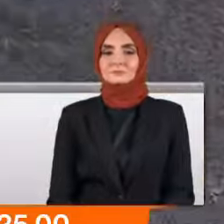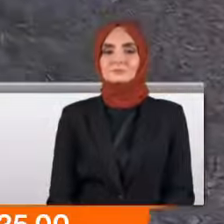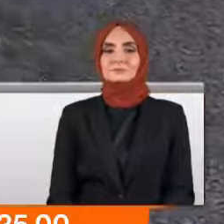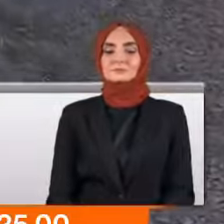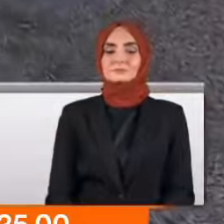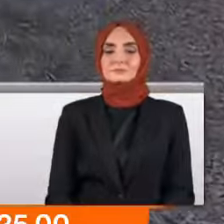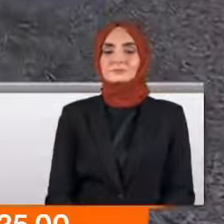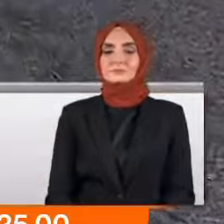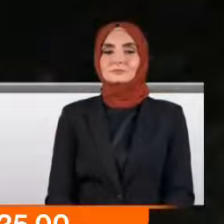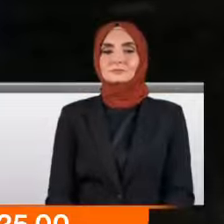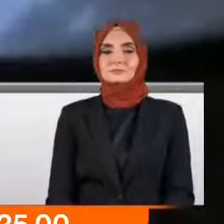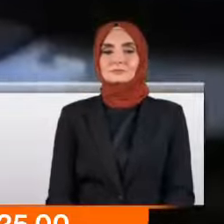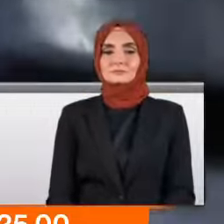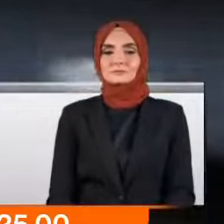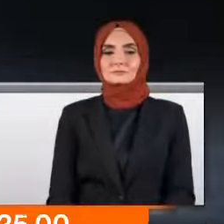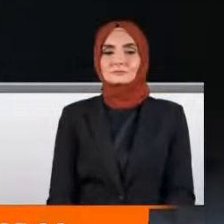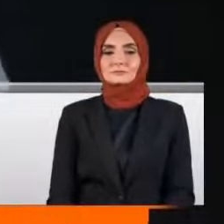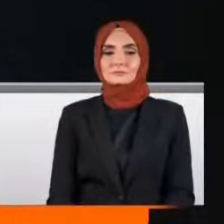etti?